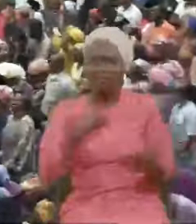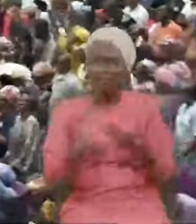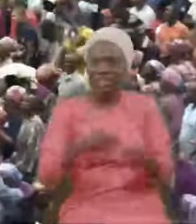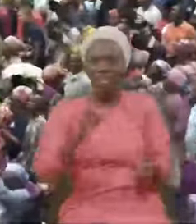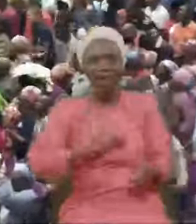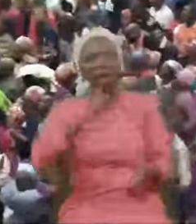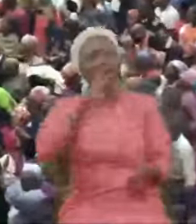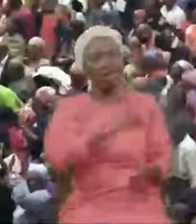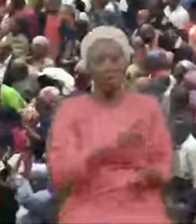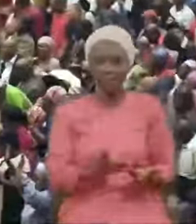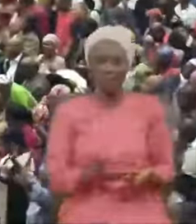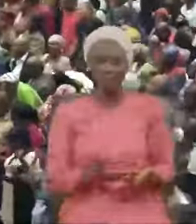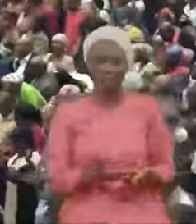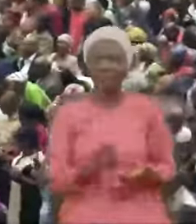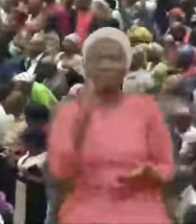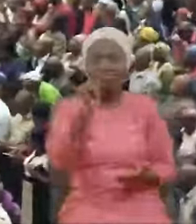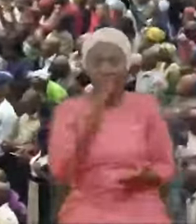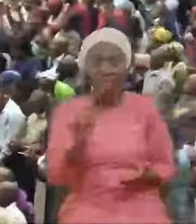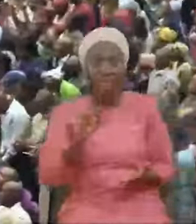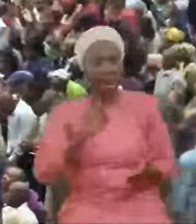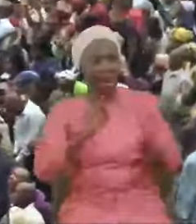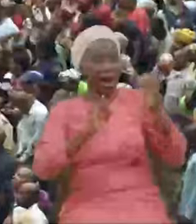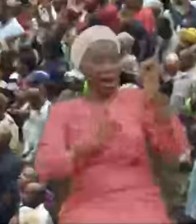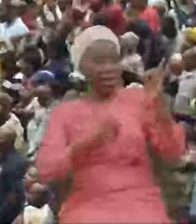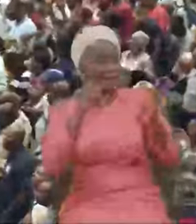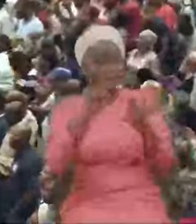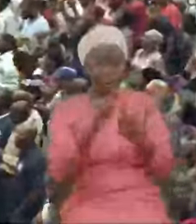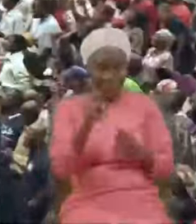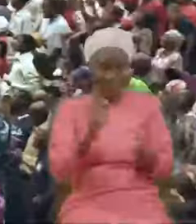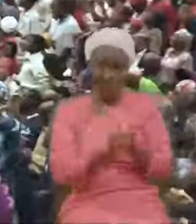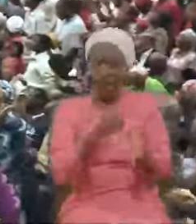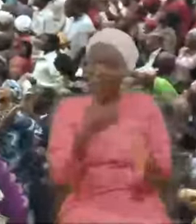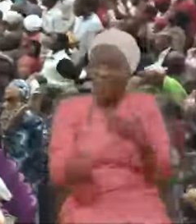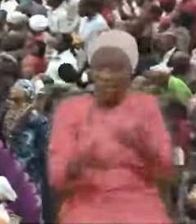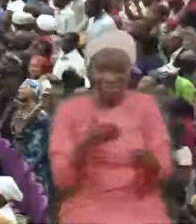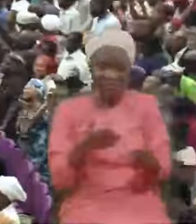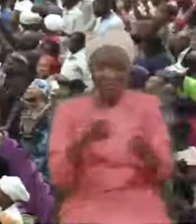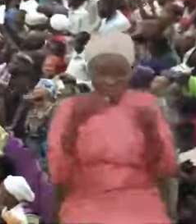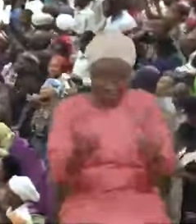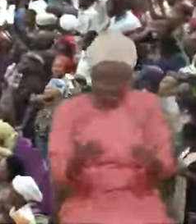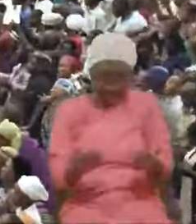je le verrai s'accomplir. C'est pourquoi je vous dis, tout ce que vous demanderez maintenant,